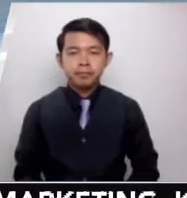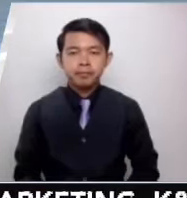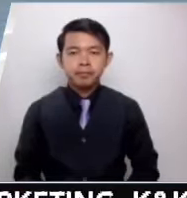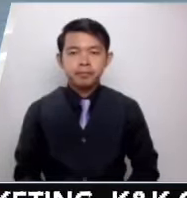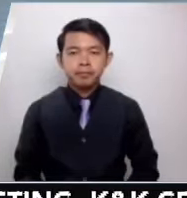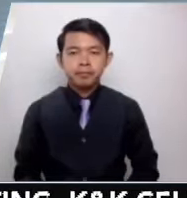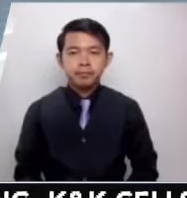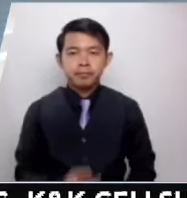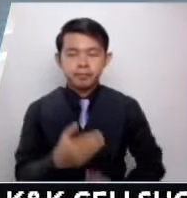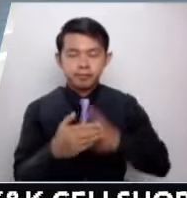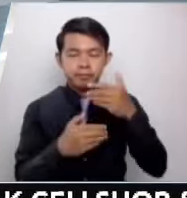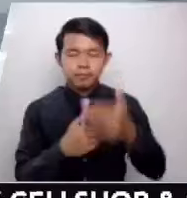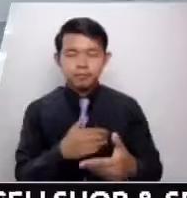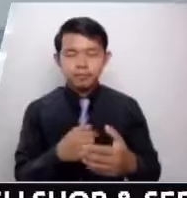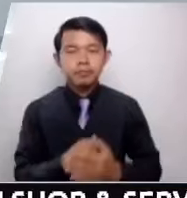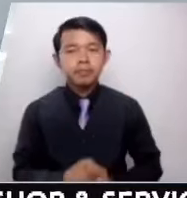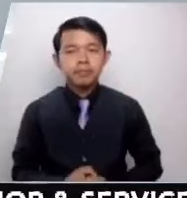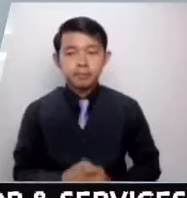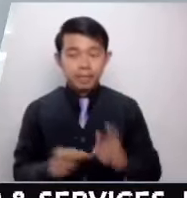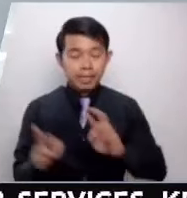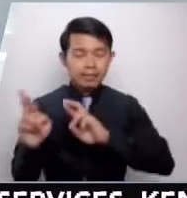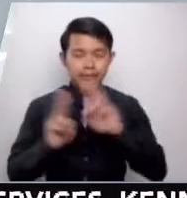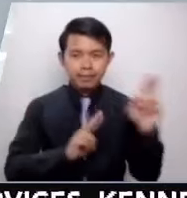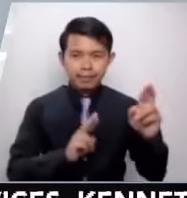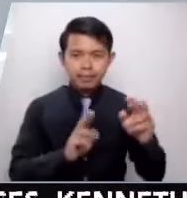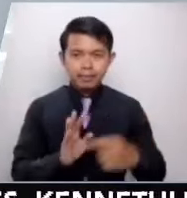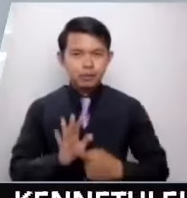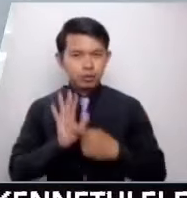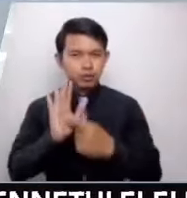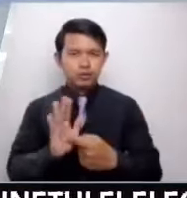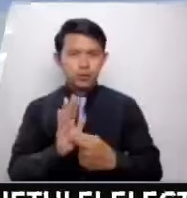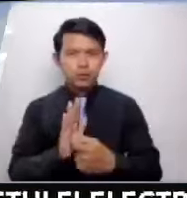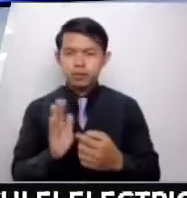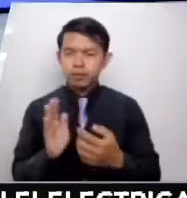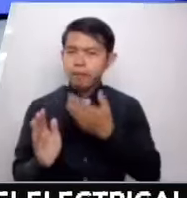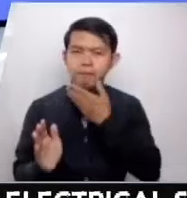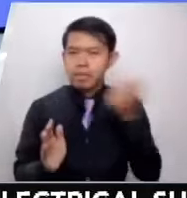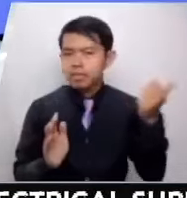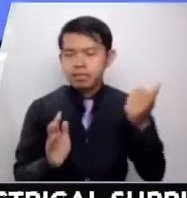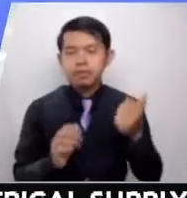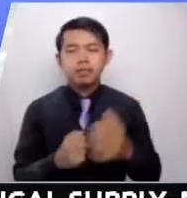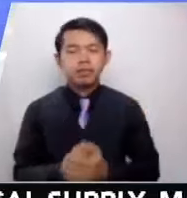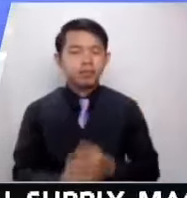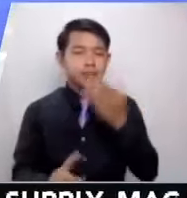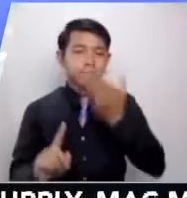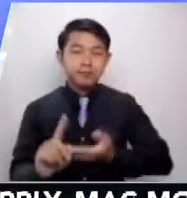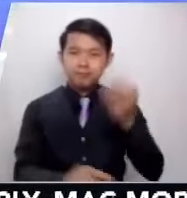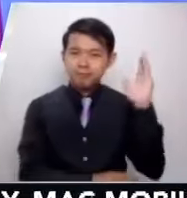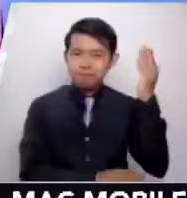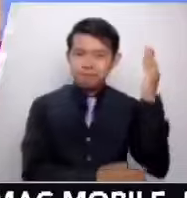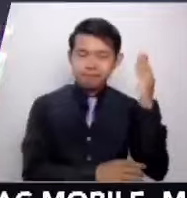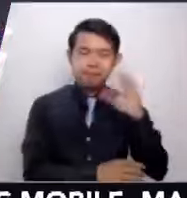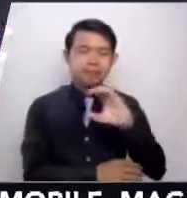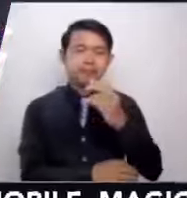ready to bring her A-game na raw si Miss Universe Philippines 2024, Chelsea Manalo.